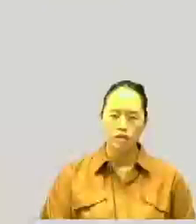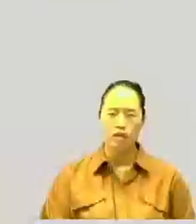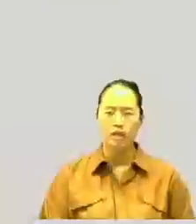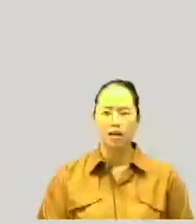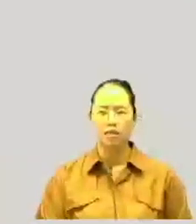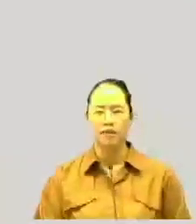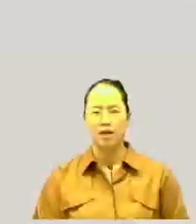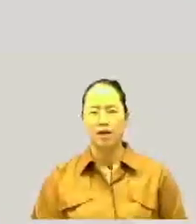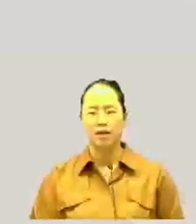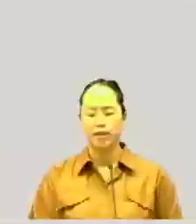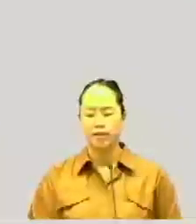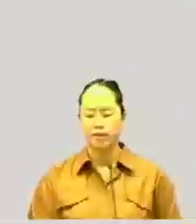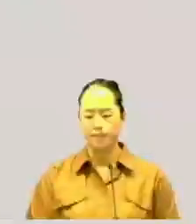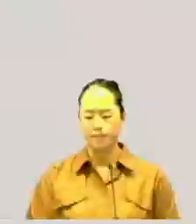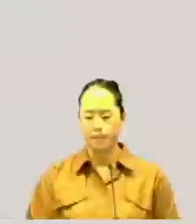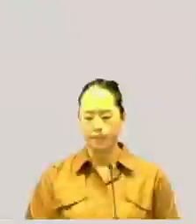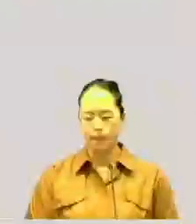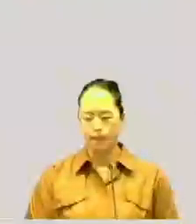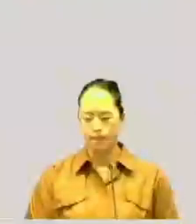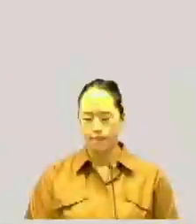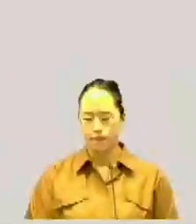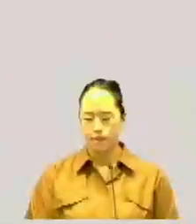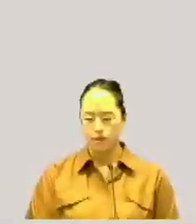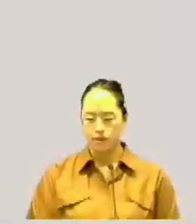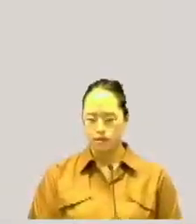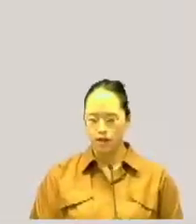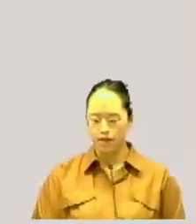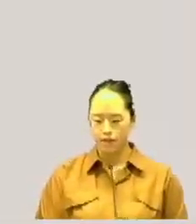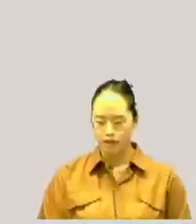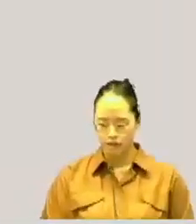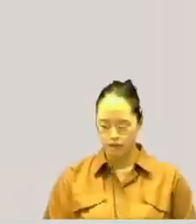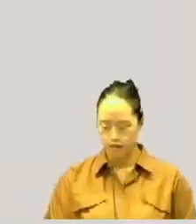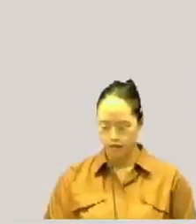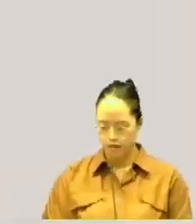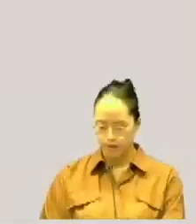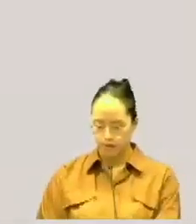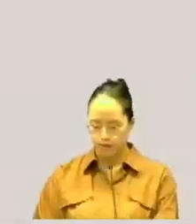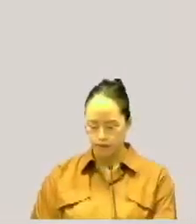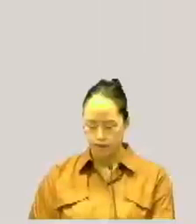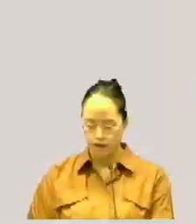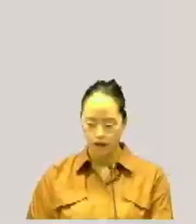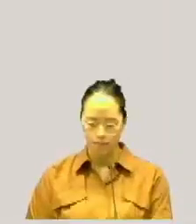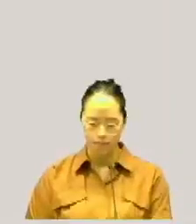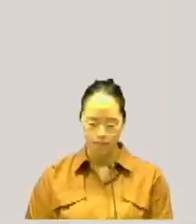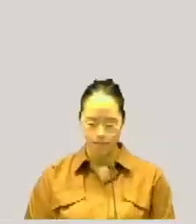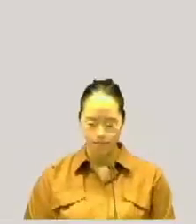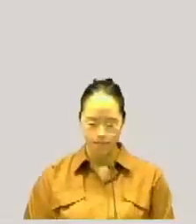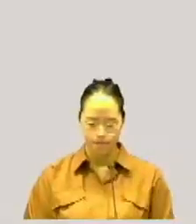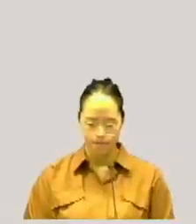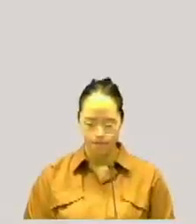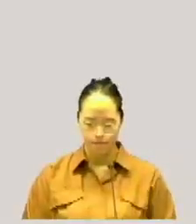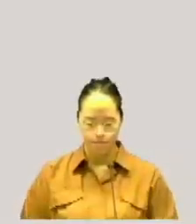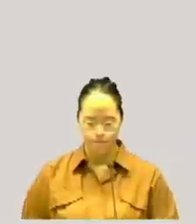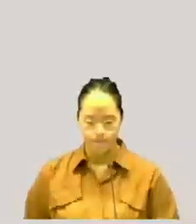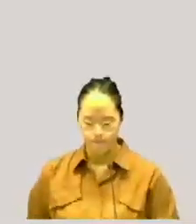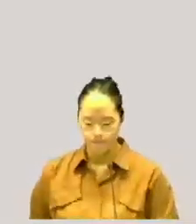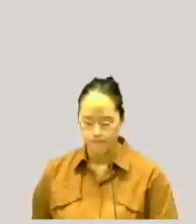够发现的呢，就是神的怜悯和慈爱，这个呢是神的邀请。